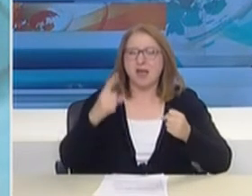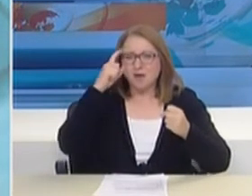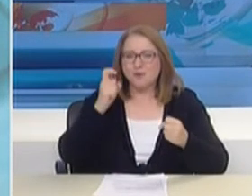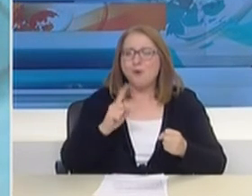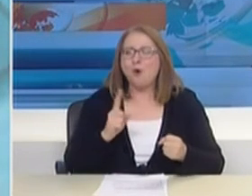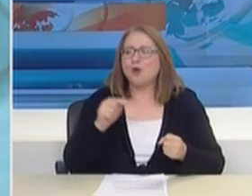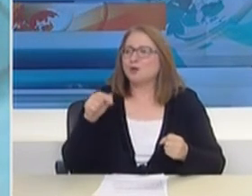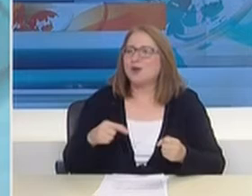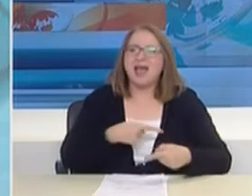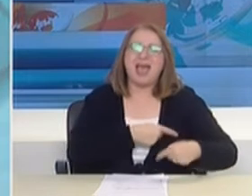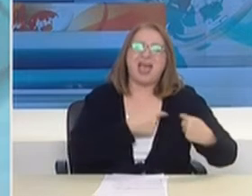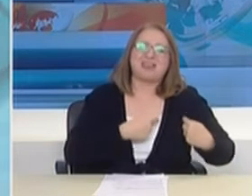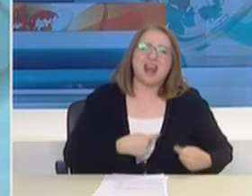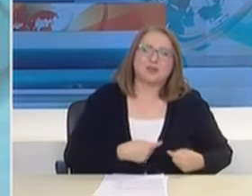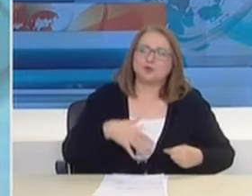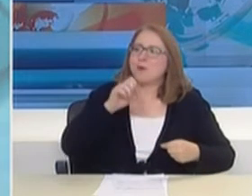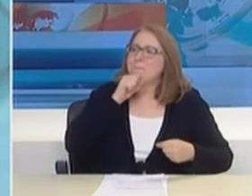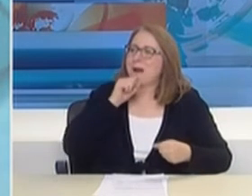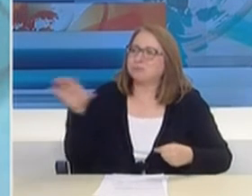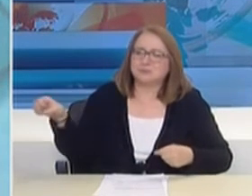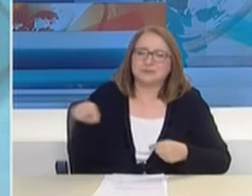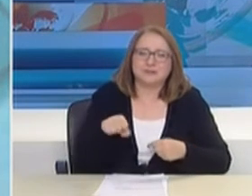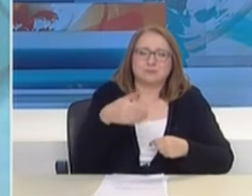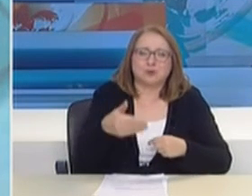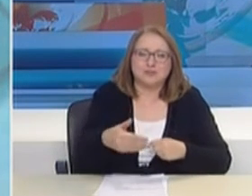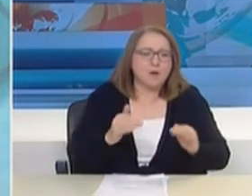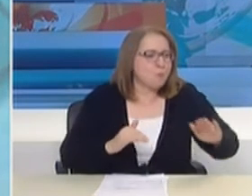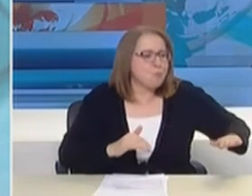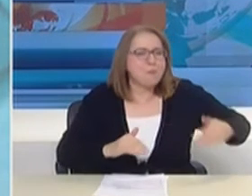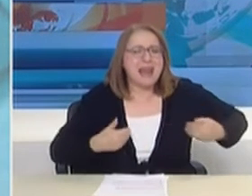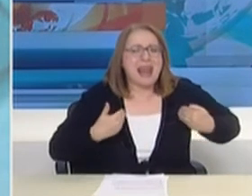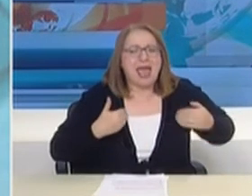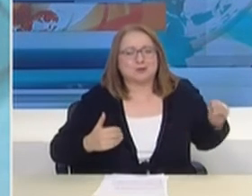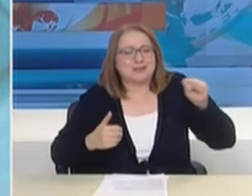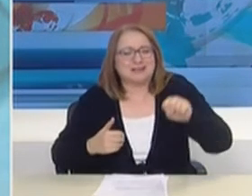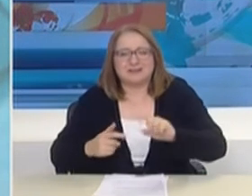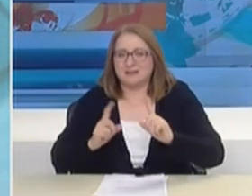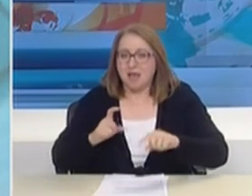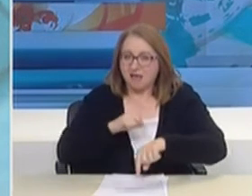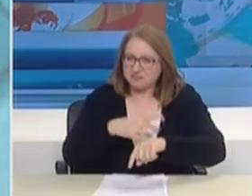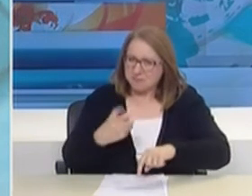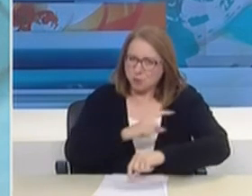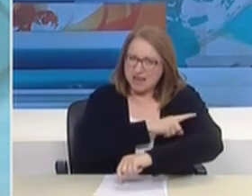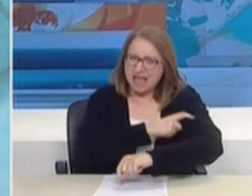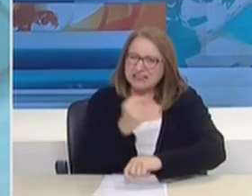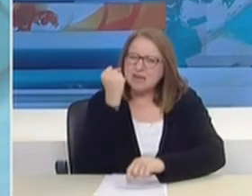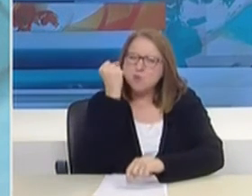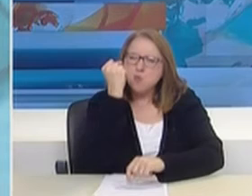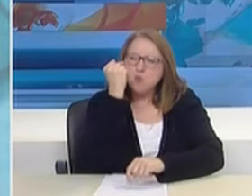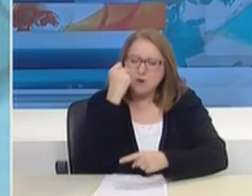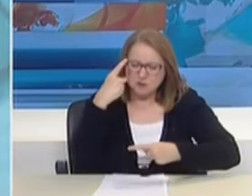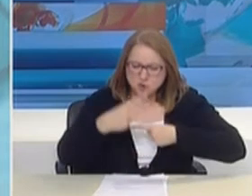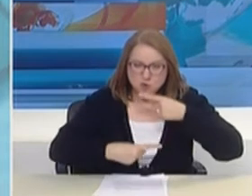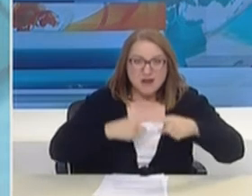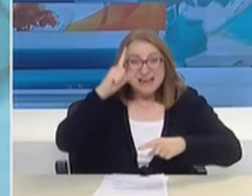παππού, ούτε τον μωρό να πάει να πολεμήσει. Έχουμε πολλούς ετοιμοπόλεμους γιατρούς, οι οποίοι μπορούν να